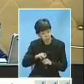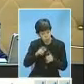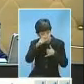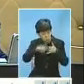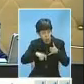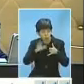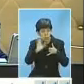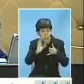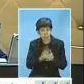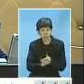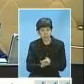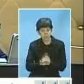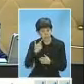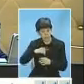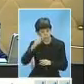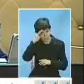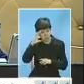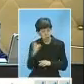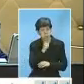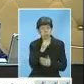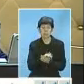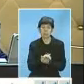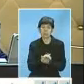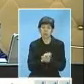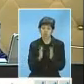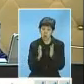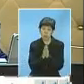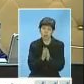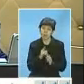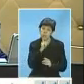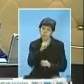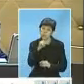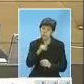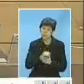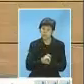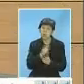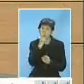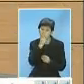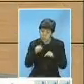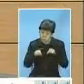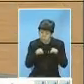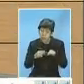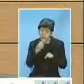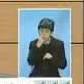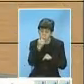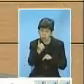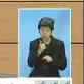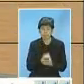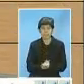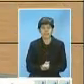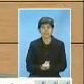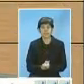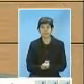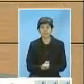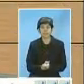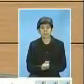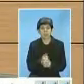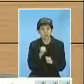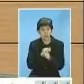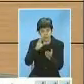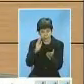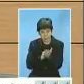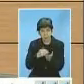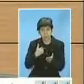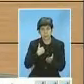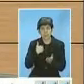งตัวบุคคลนะครับศาลไปร่วมยึดอำนาจวันที่19กันยาท่านสุนัยพูดอย่างนี้จริงไม่เชื่อให้เปิดโชว์เลขดูครับว่าโชว์เลขได้บันทึกอย่าง